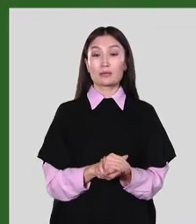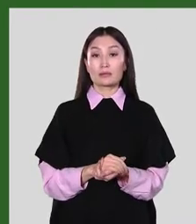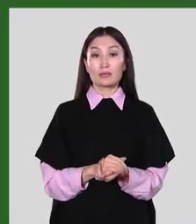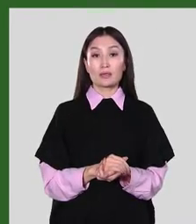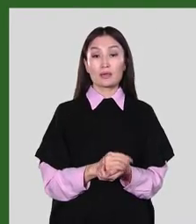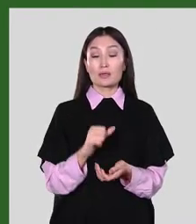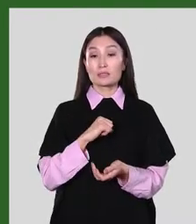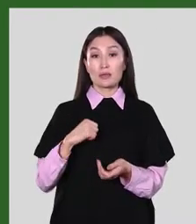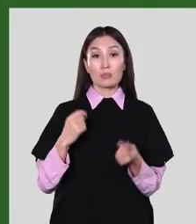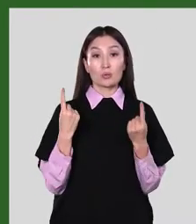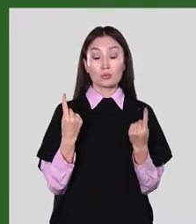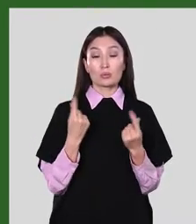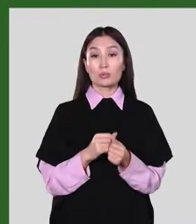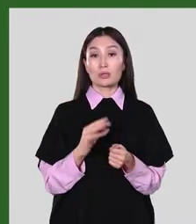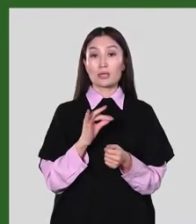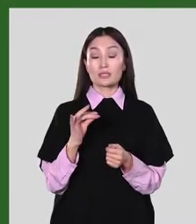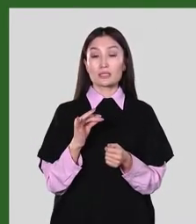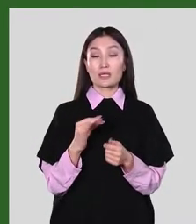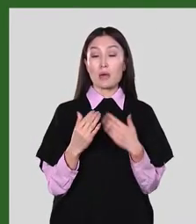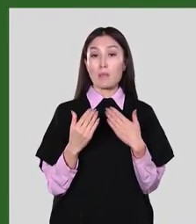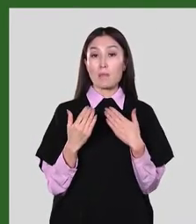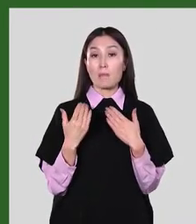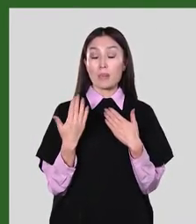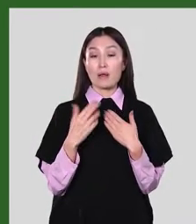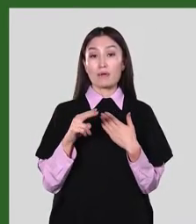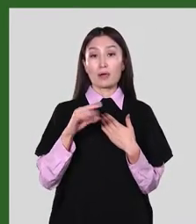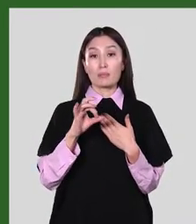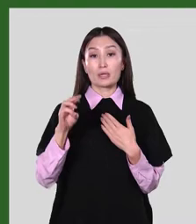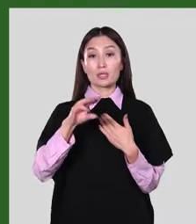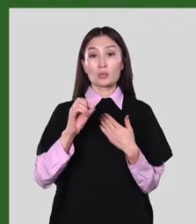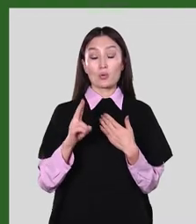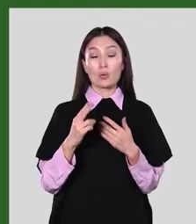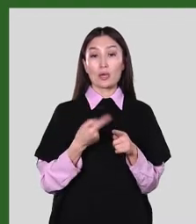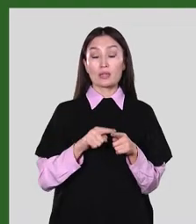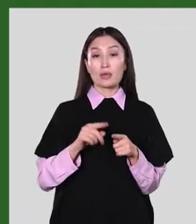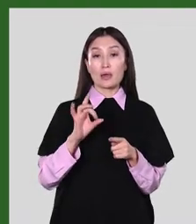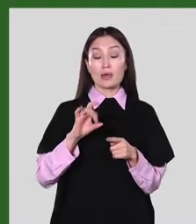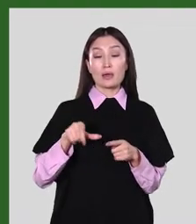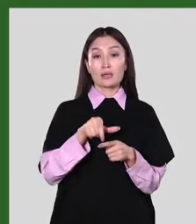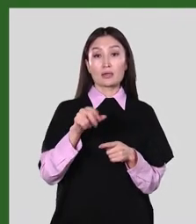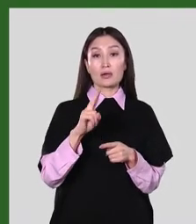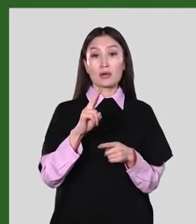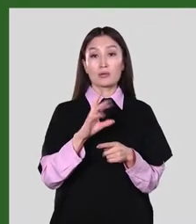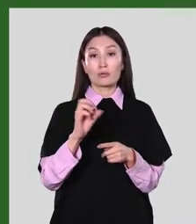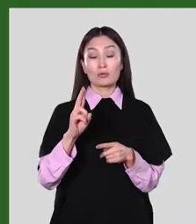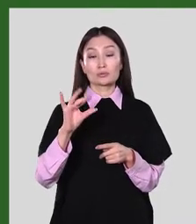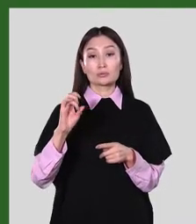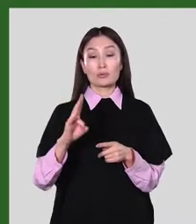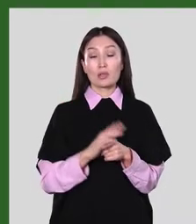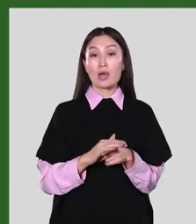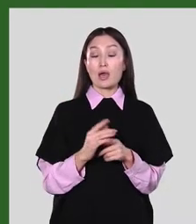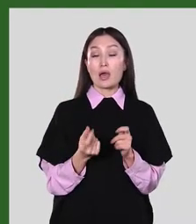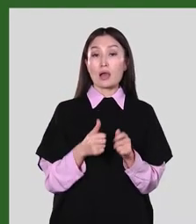самый крупный из правых притоков это река аксу основной источник